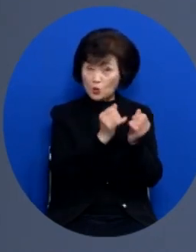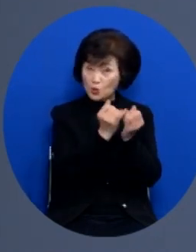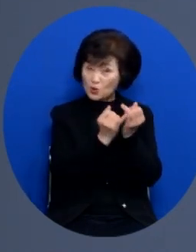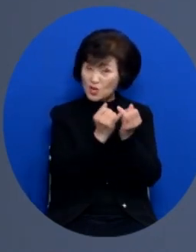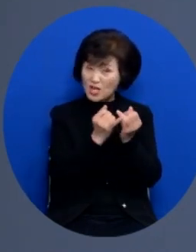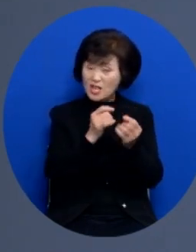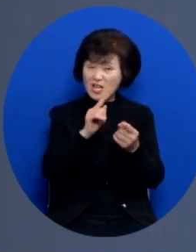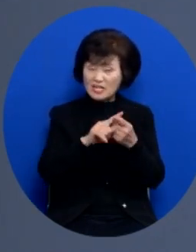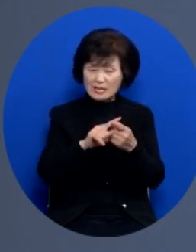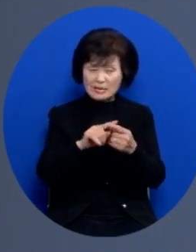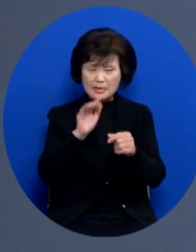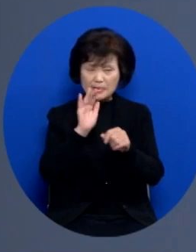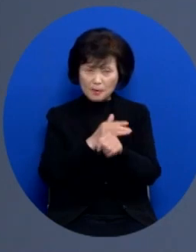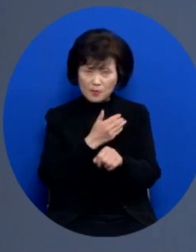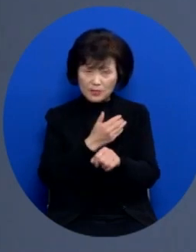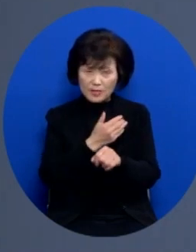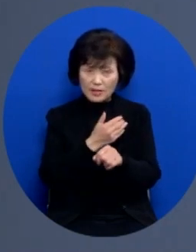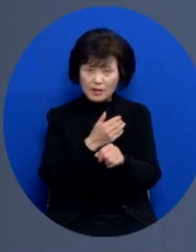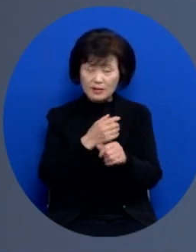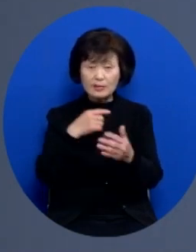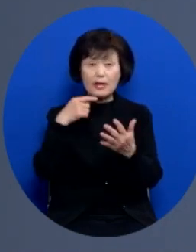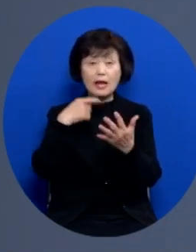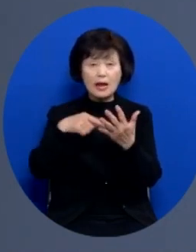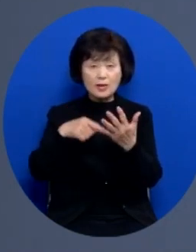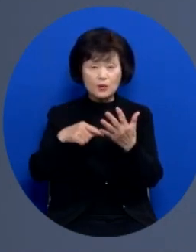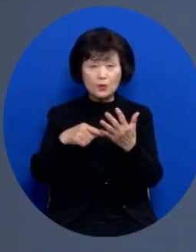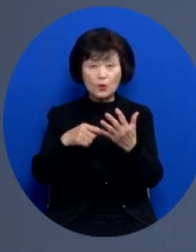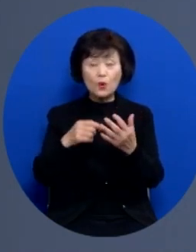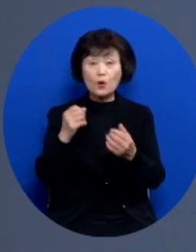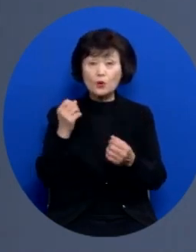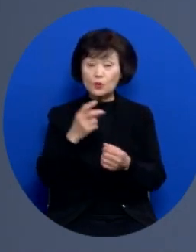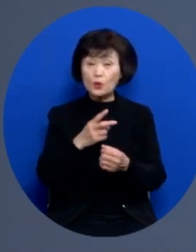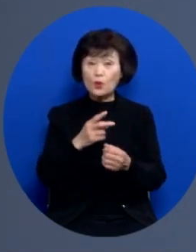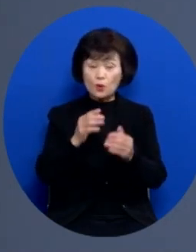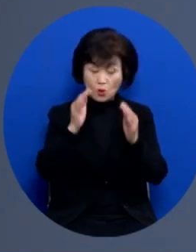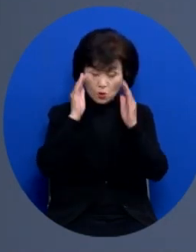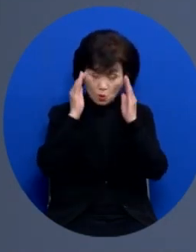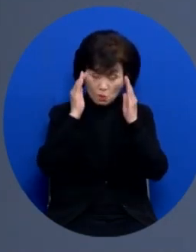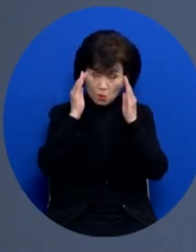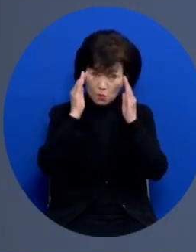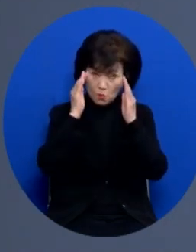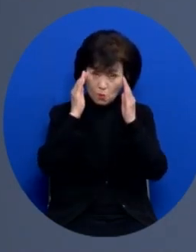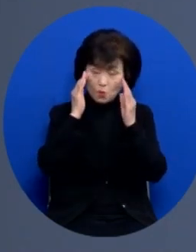대해서 잘못되었다. 요즘은 할 수 없이 공부를 하다 보니까 이